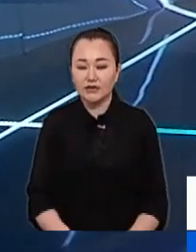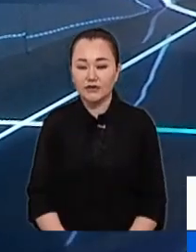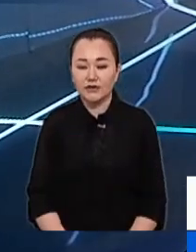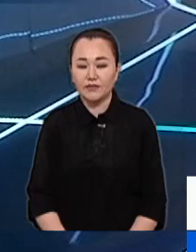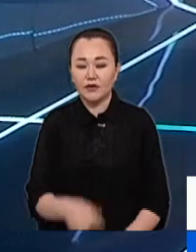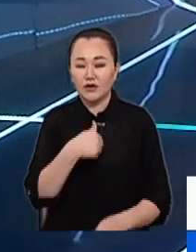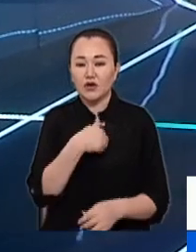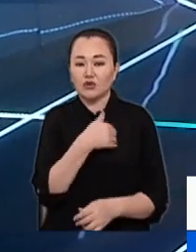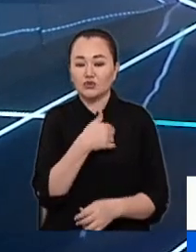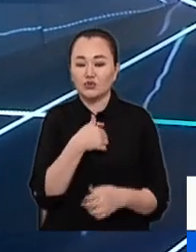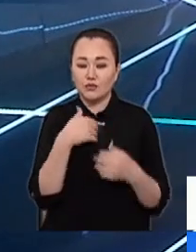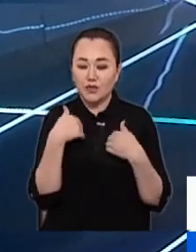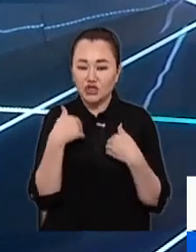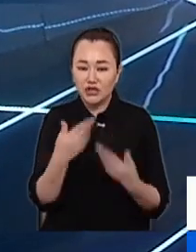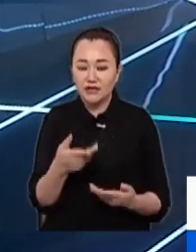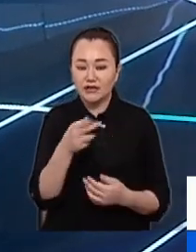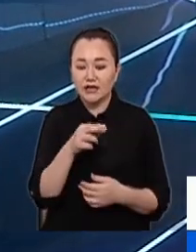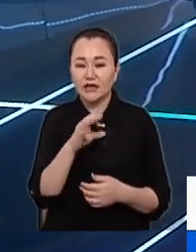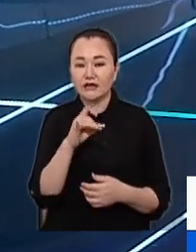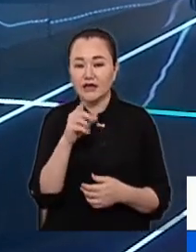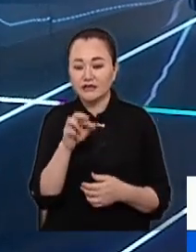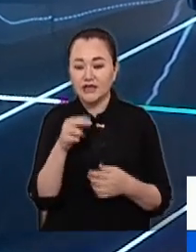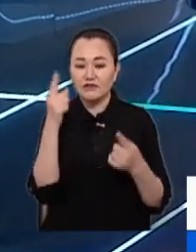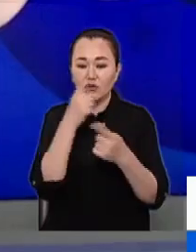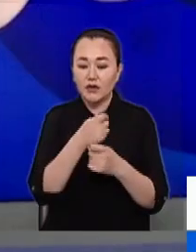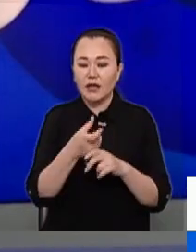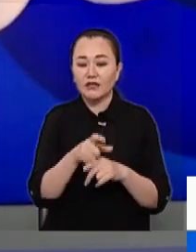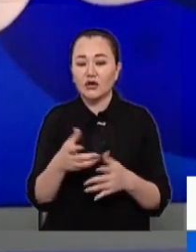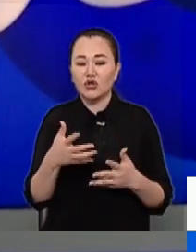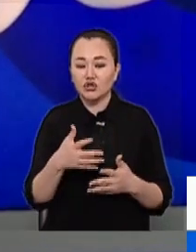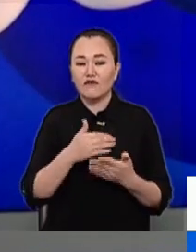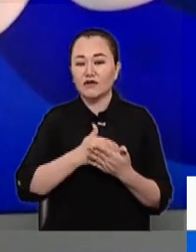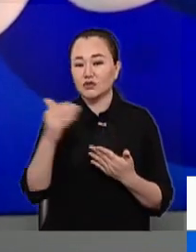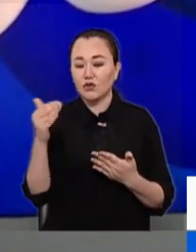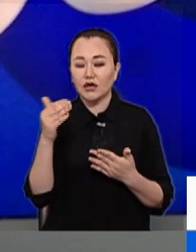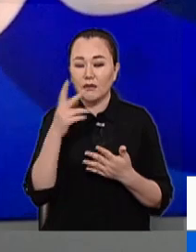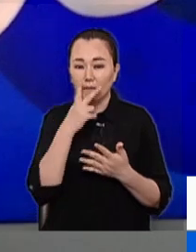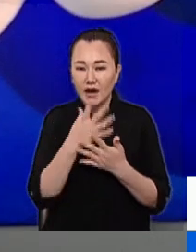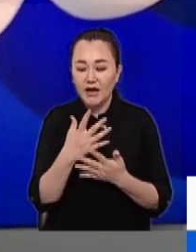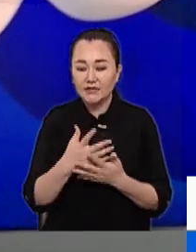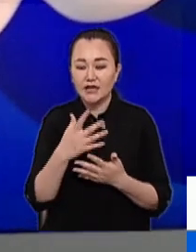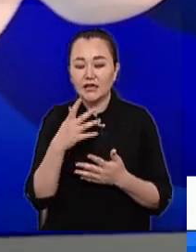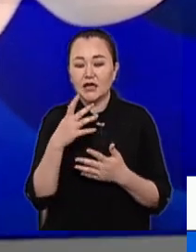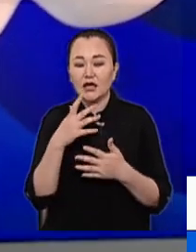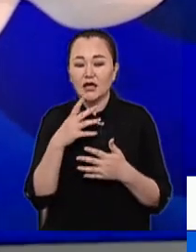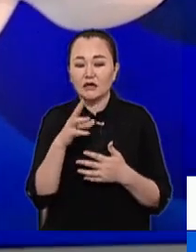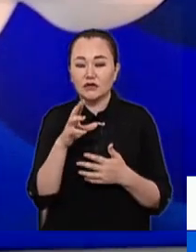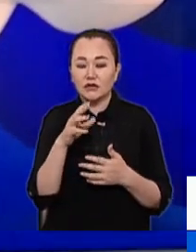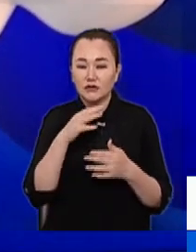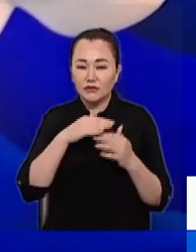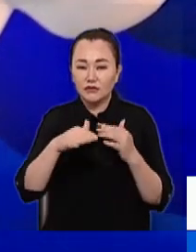Ну, мне хочется пожелать для редакции Информбюро, ну, это, конечно, высоких рейтингов, долей, для того,